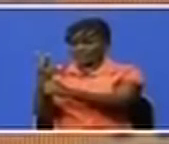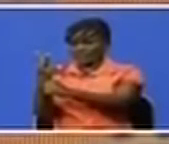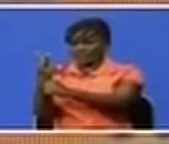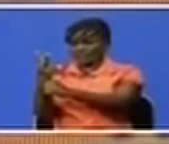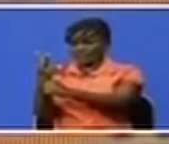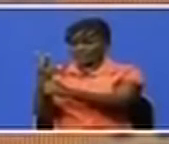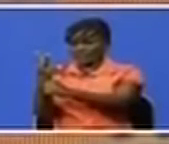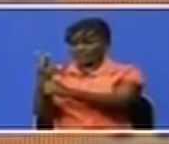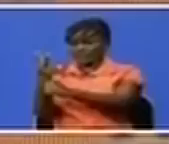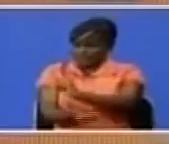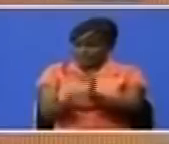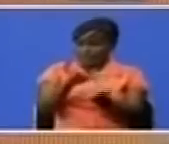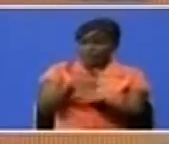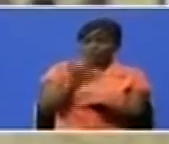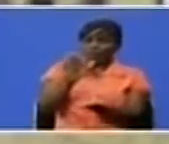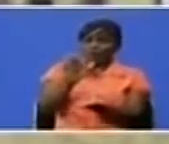taarifa zaidi.